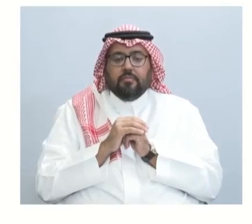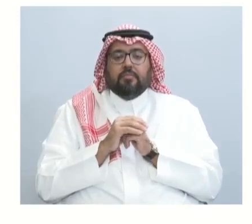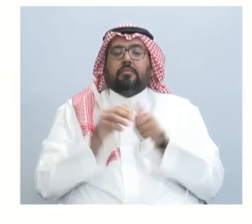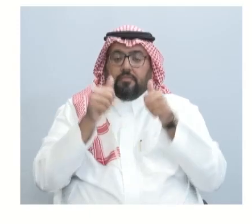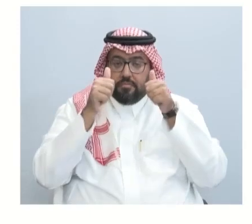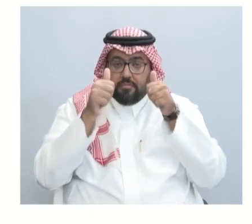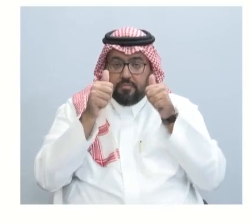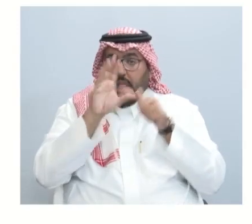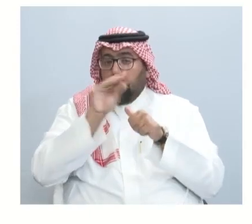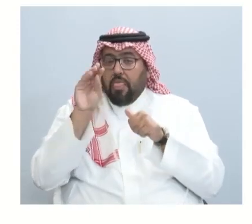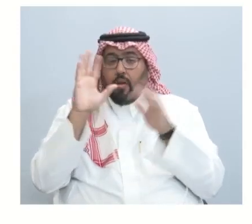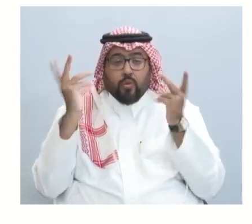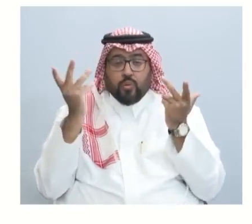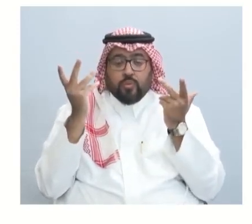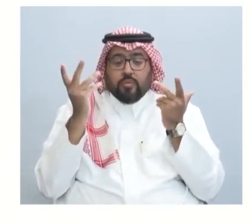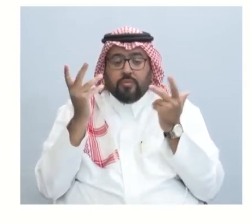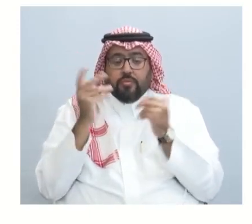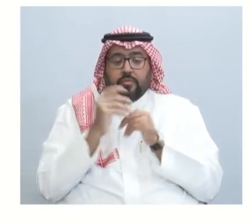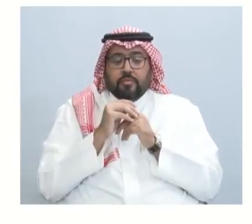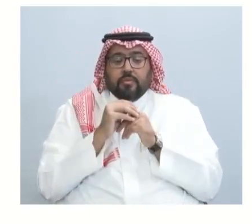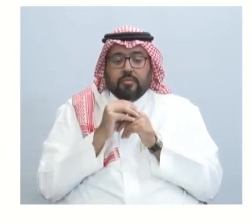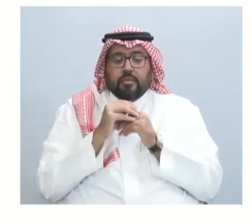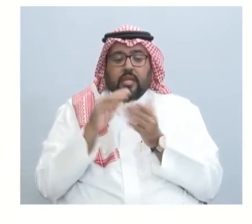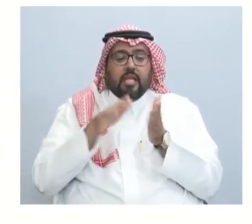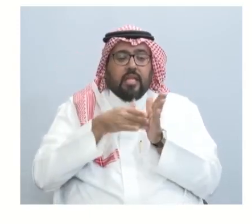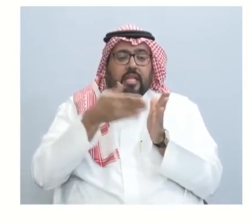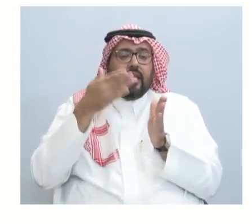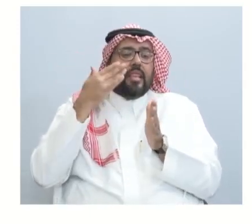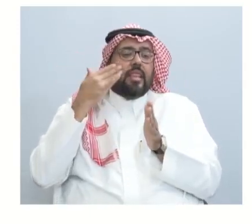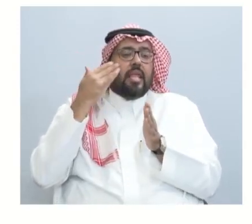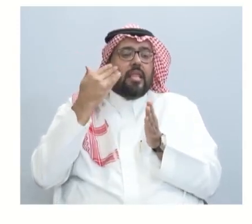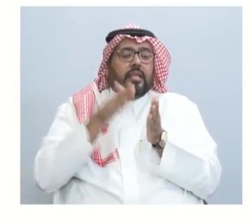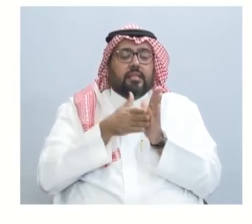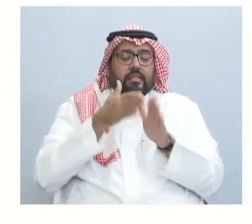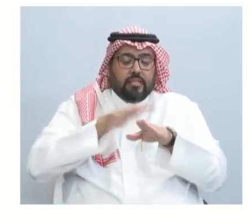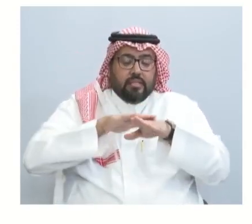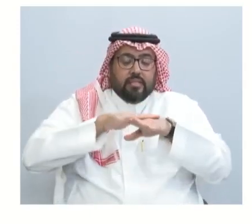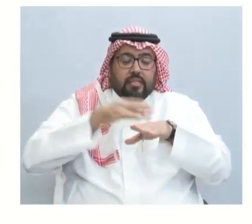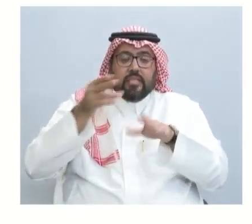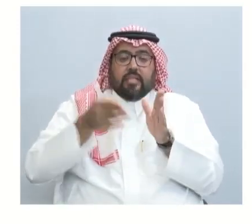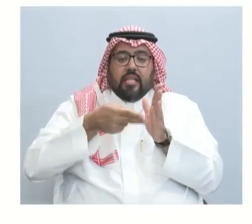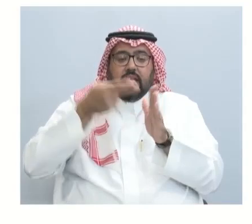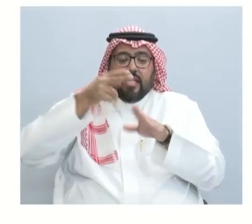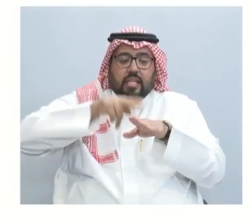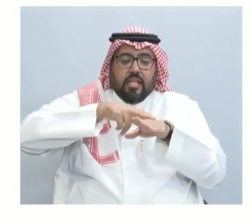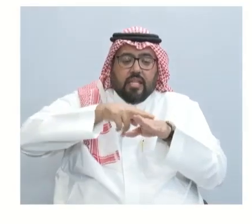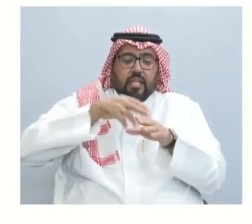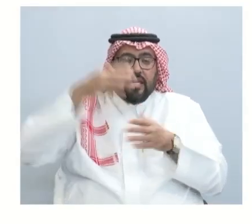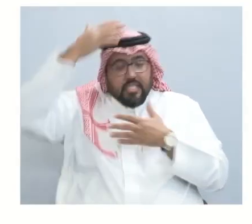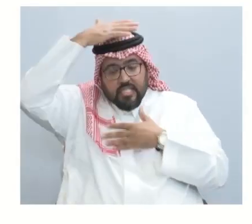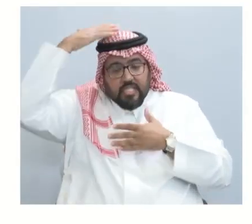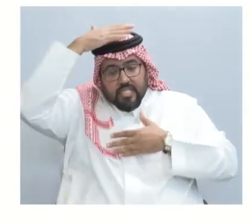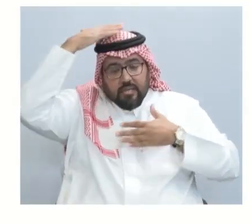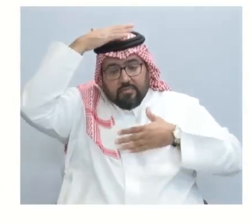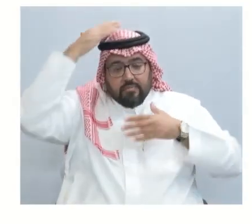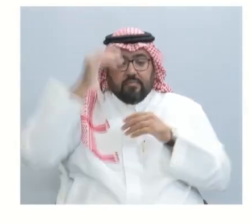احسنتم رائعون اذا لدينا كريمات الترطيب الجلد لدينا الشامبو